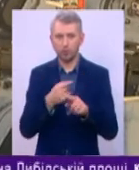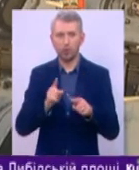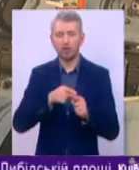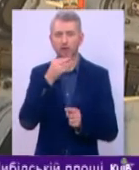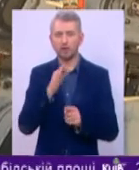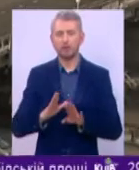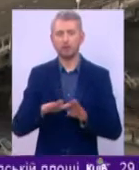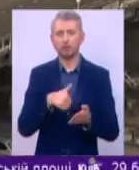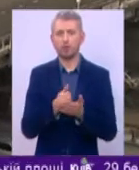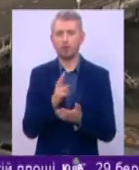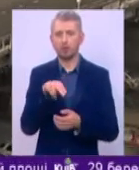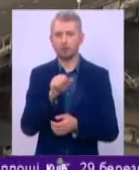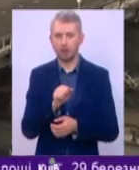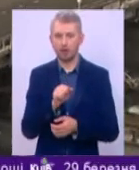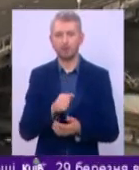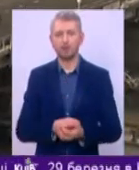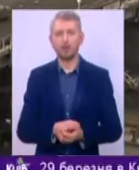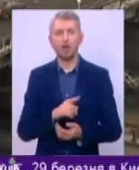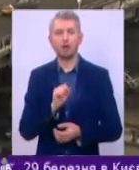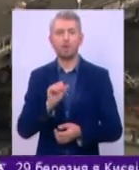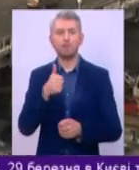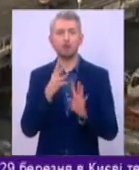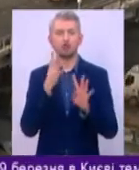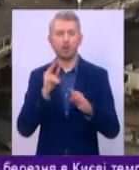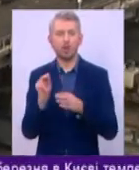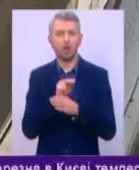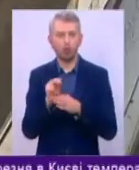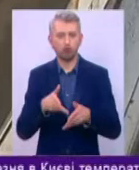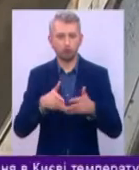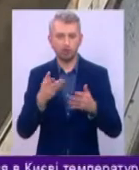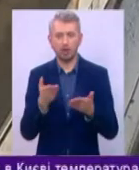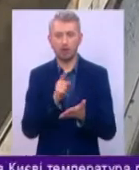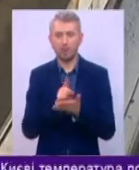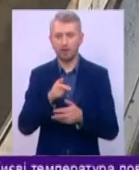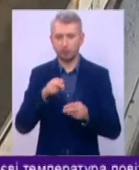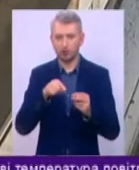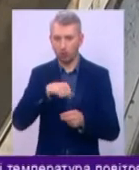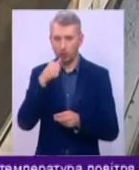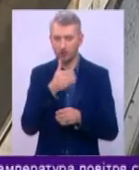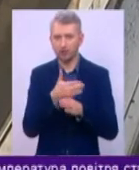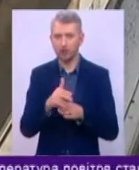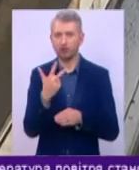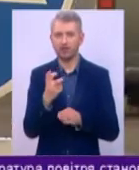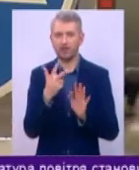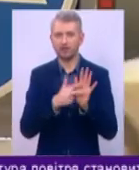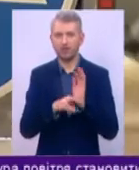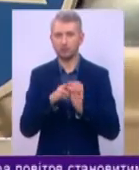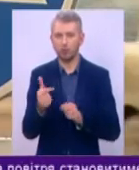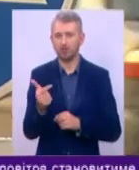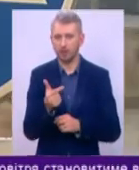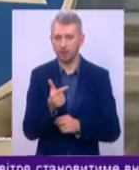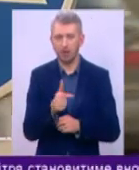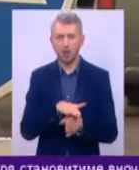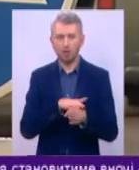сказав заступник голови КМДА Дмитро Давтян. На першу чергу реконструкція, яка має завершитися ще цьогоріч, виділена 380 мільйонів